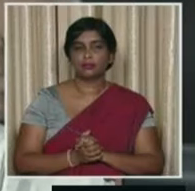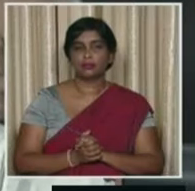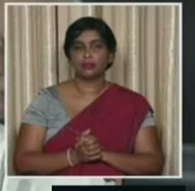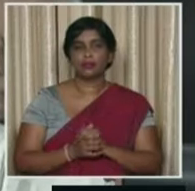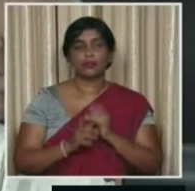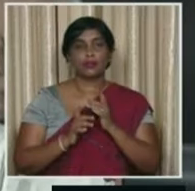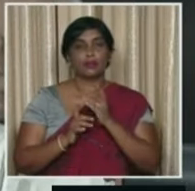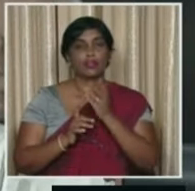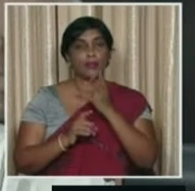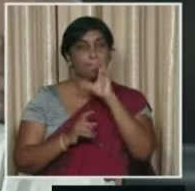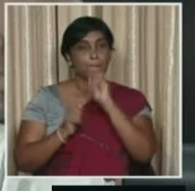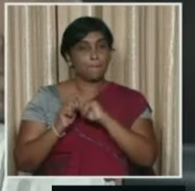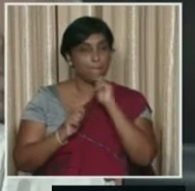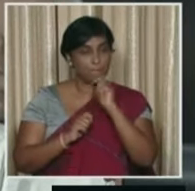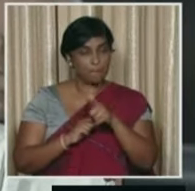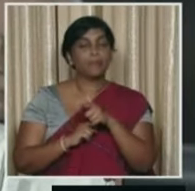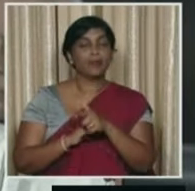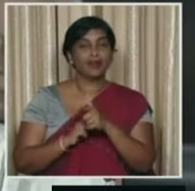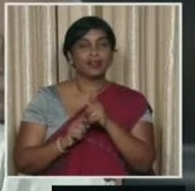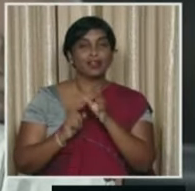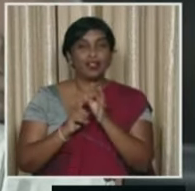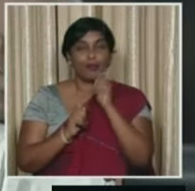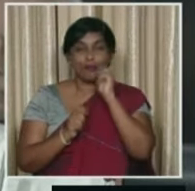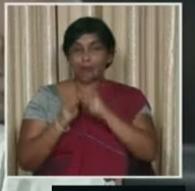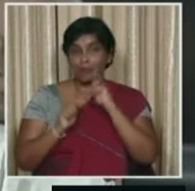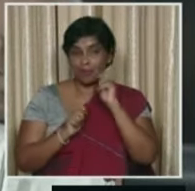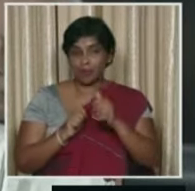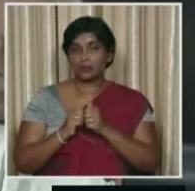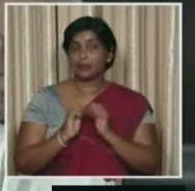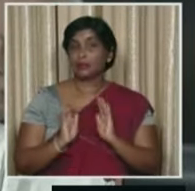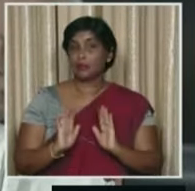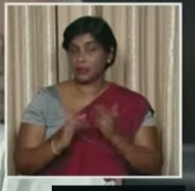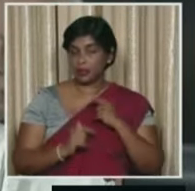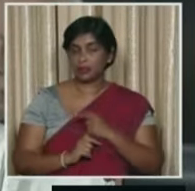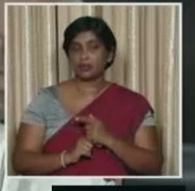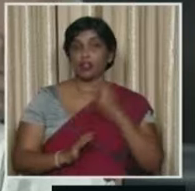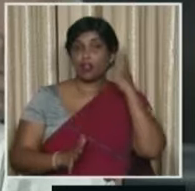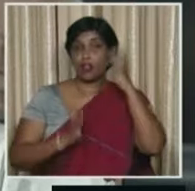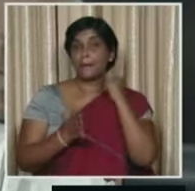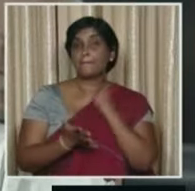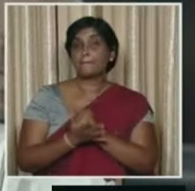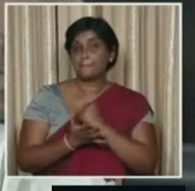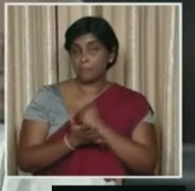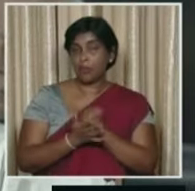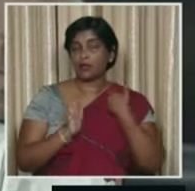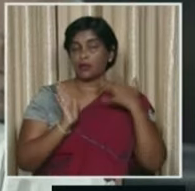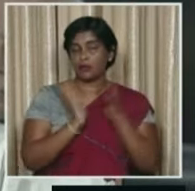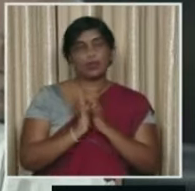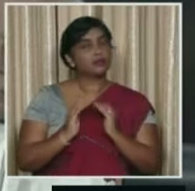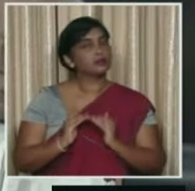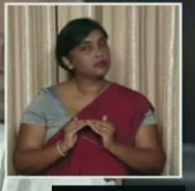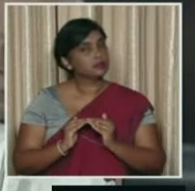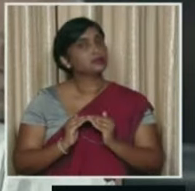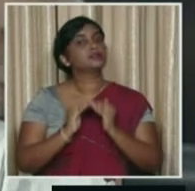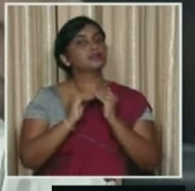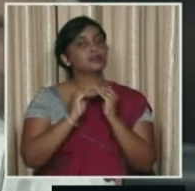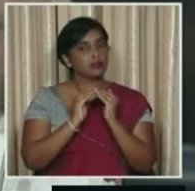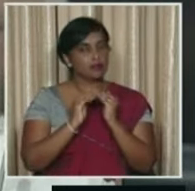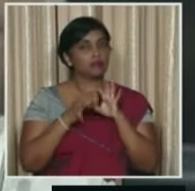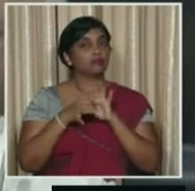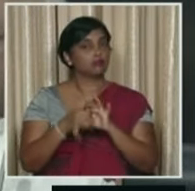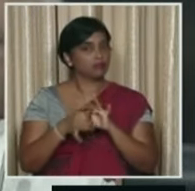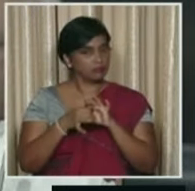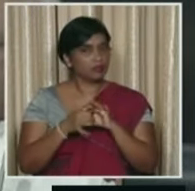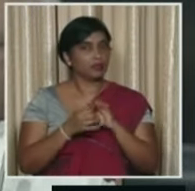ඇසුම ඇස් ඇසුම් ප්‍රතිලාභ ලබා දීමට අප ආරම්භ කළේ ලෝක බැංකුවද ඇතුළු සංවර්ධන